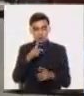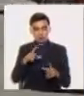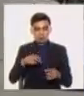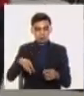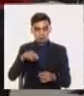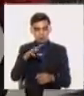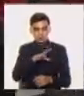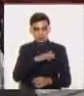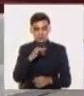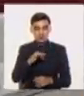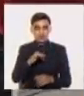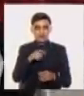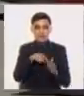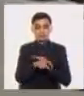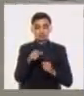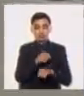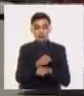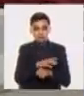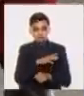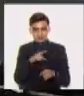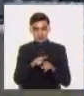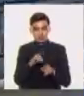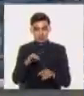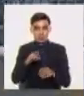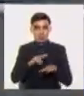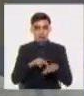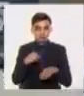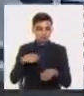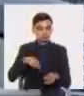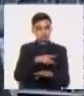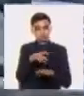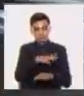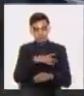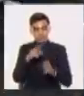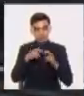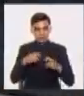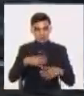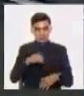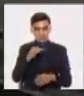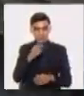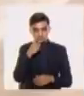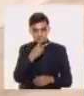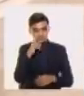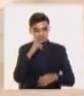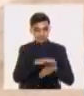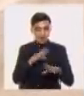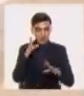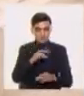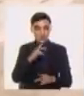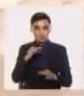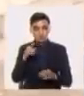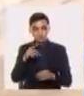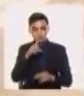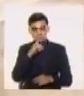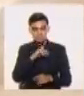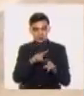Рядом находилась стоянка, через нее мне удалось обойти полицию стороной. Причем этот маршрут в зоне их видимости. Полчаса примерно столько